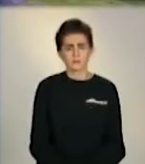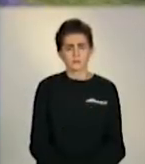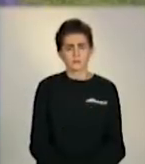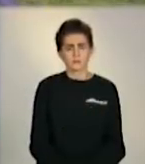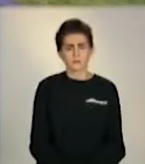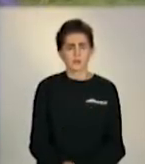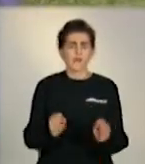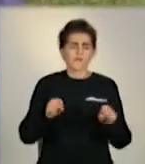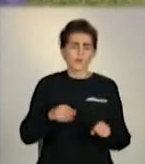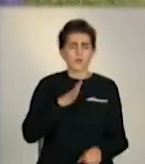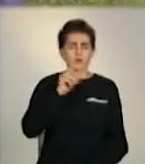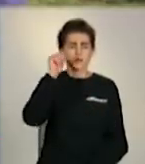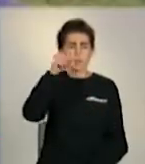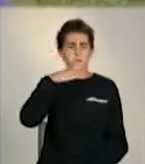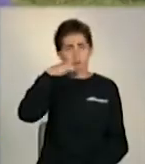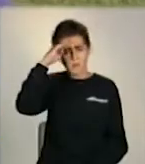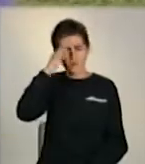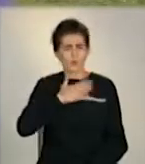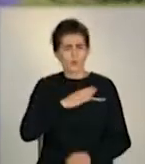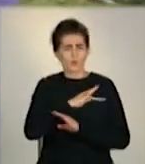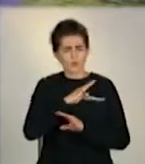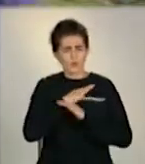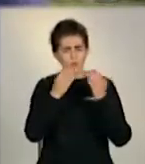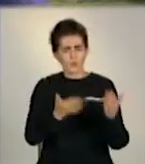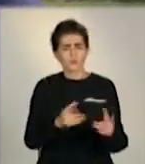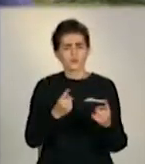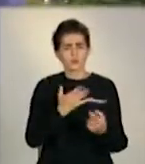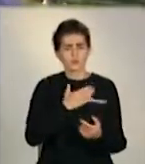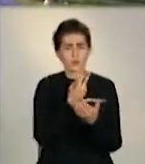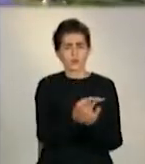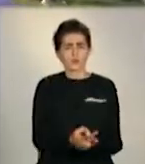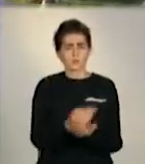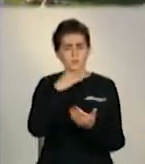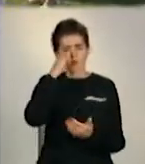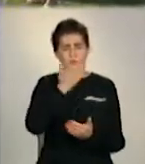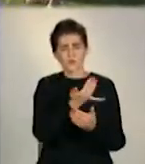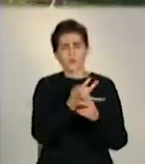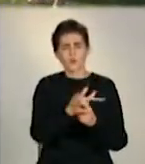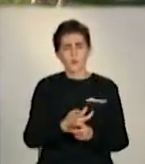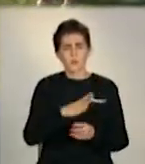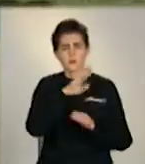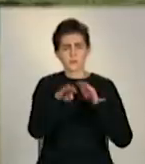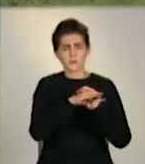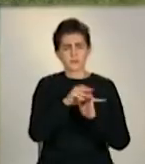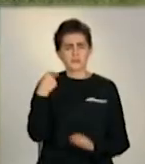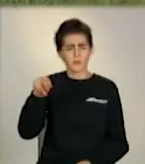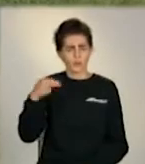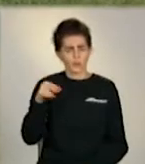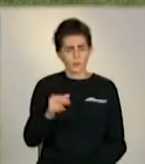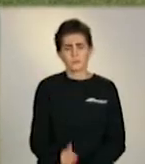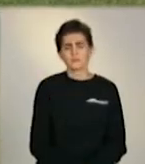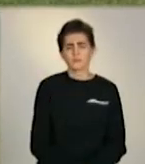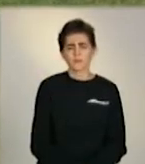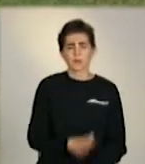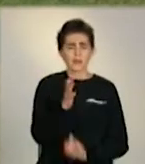так перезагороняет, потому что где-то лежит мой папа, кости его под Запорожьем. Усього